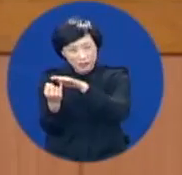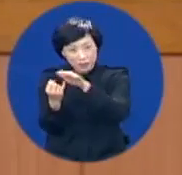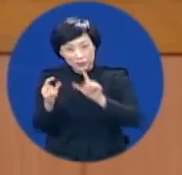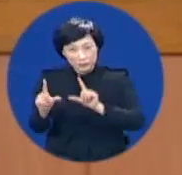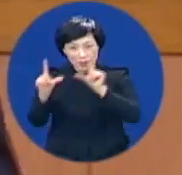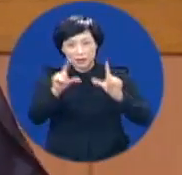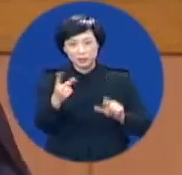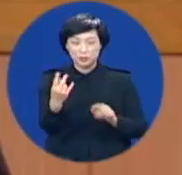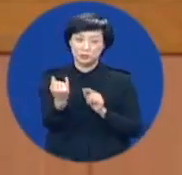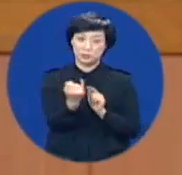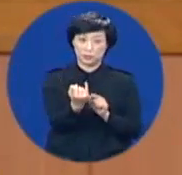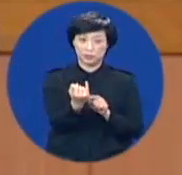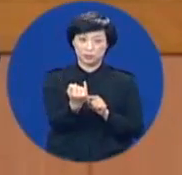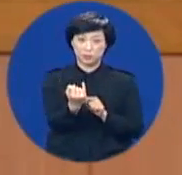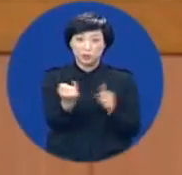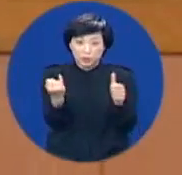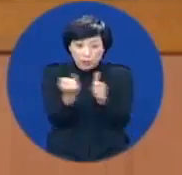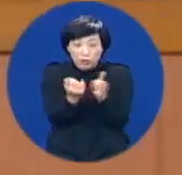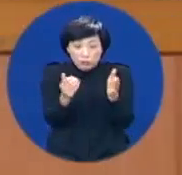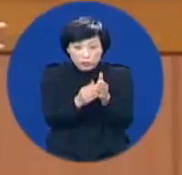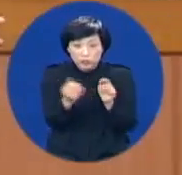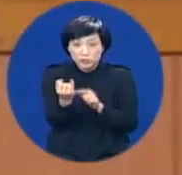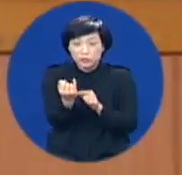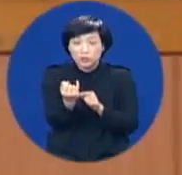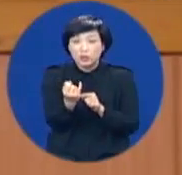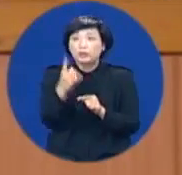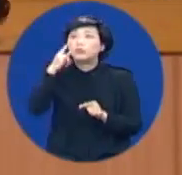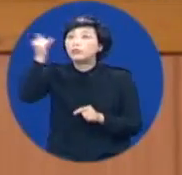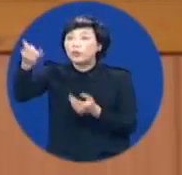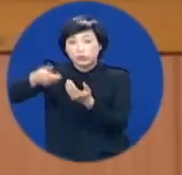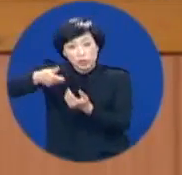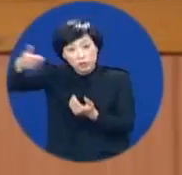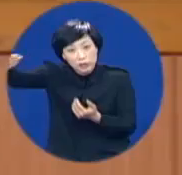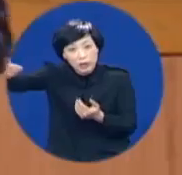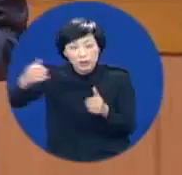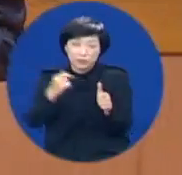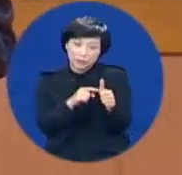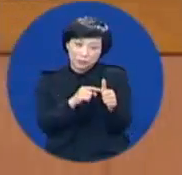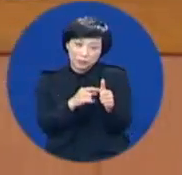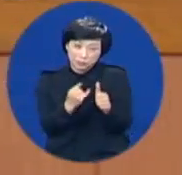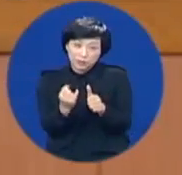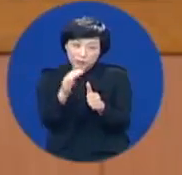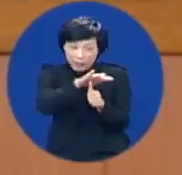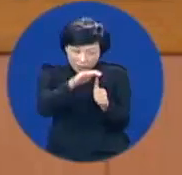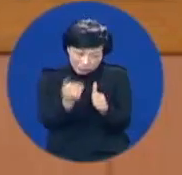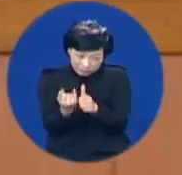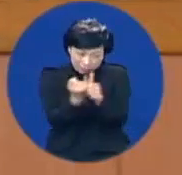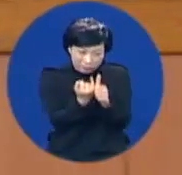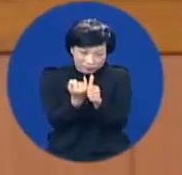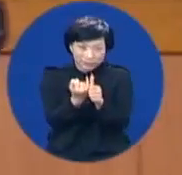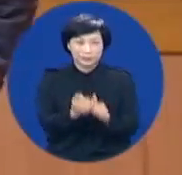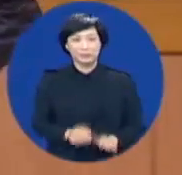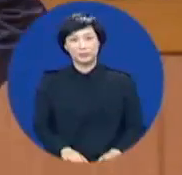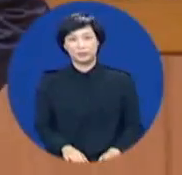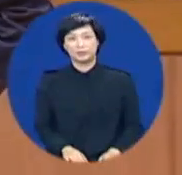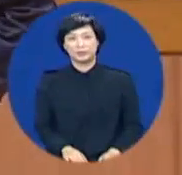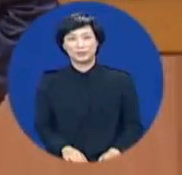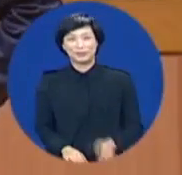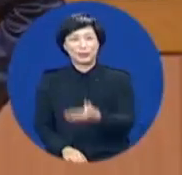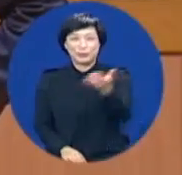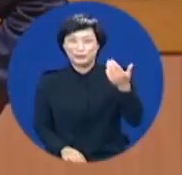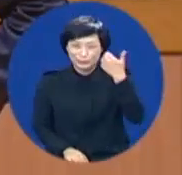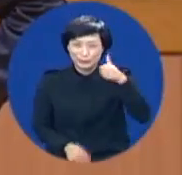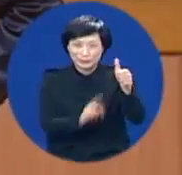여자가 결혼하는 순간에 부모를 떠나 남편 하나 사랑하고 살아요. 어떤 분들은 그러잖아요.